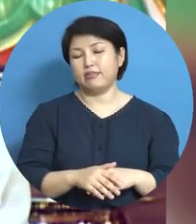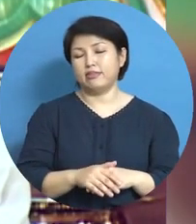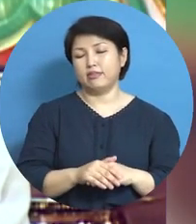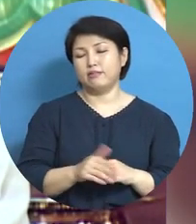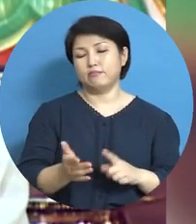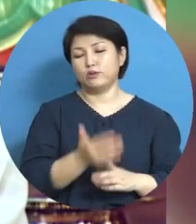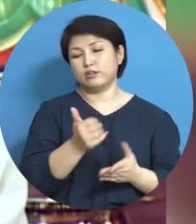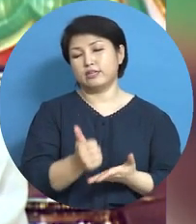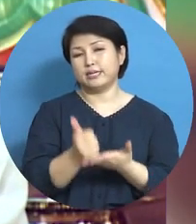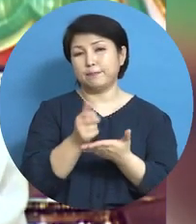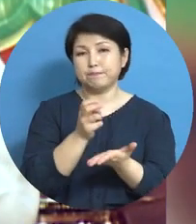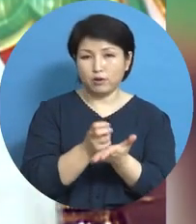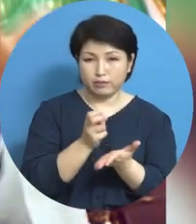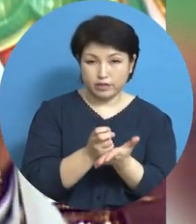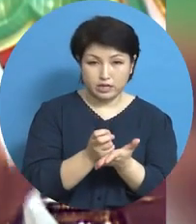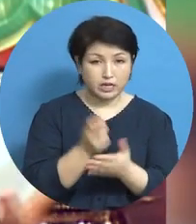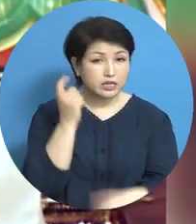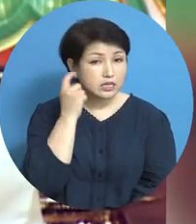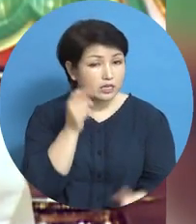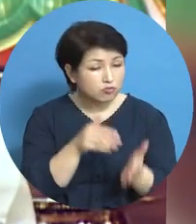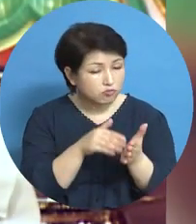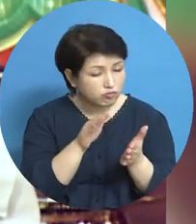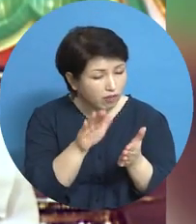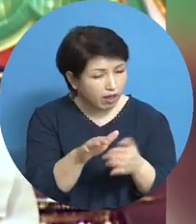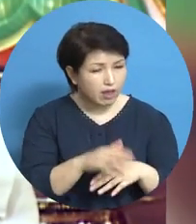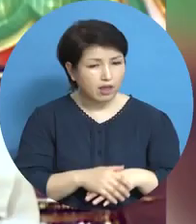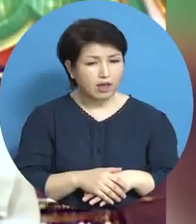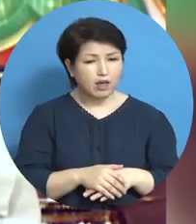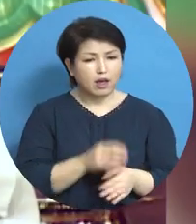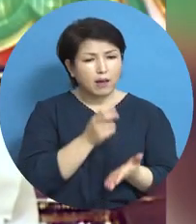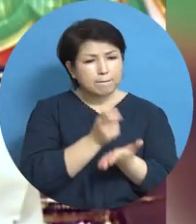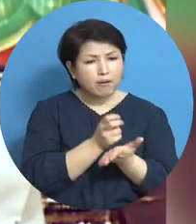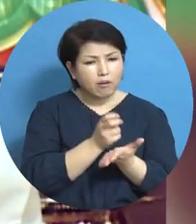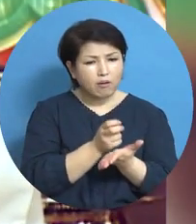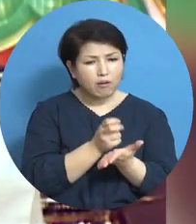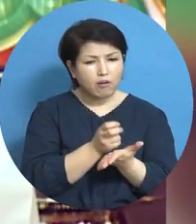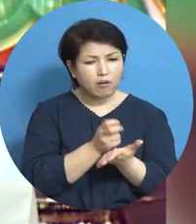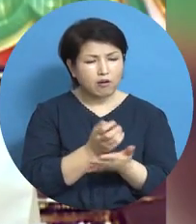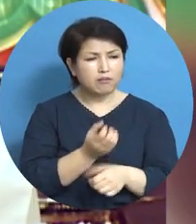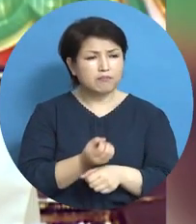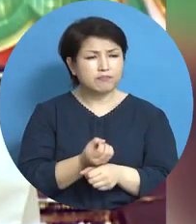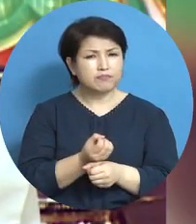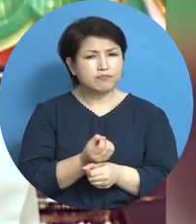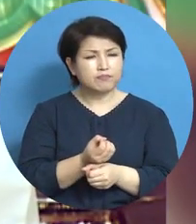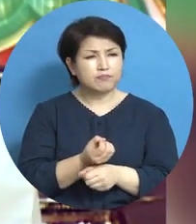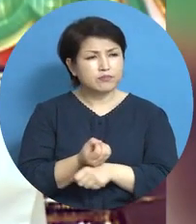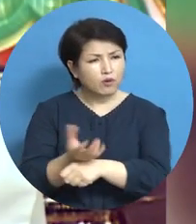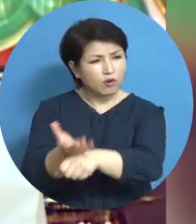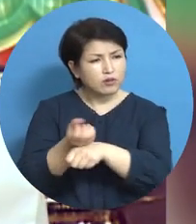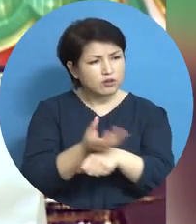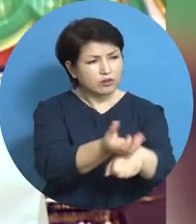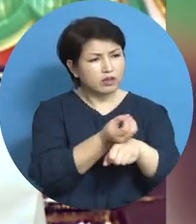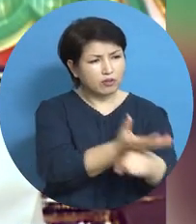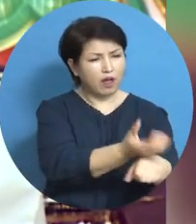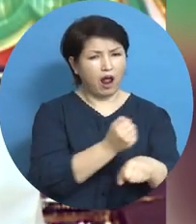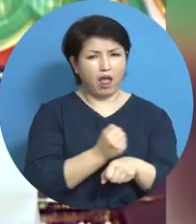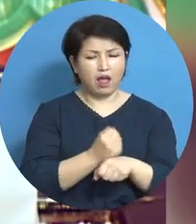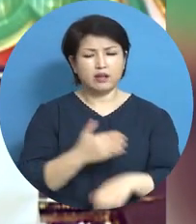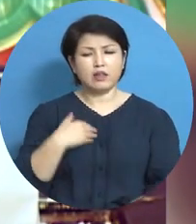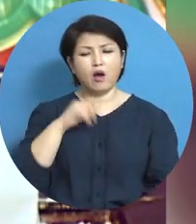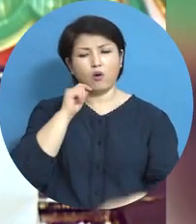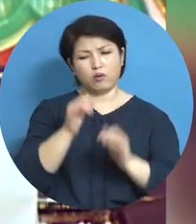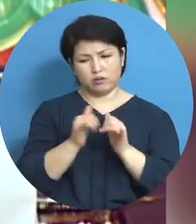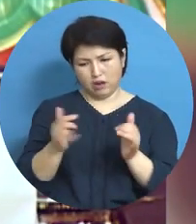듣거나, 이 법을 전하는 것이, 그러니까 어려운 사람에게 밥 주고 뭐 하고 도와주는 것도